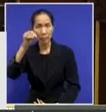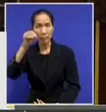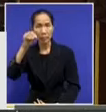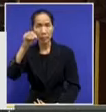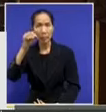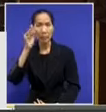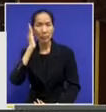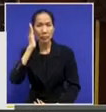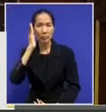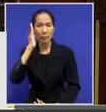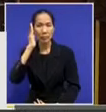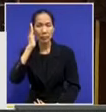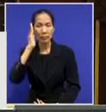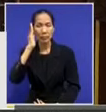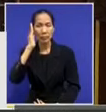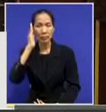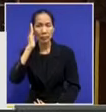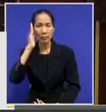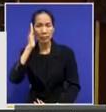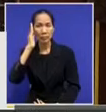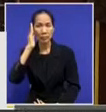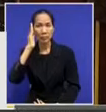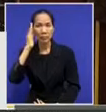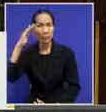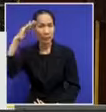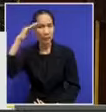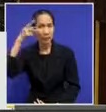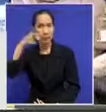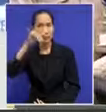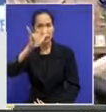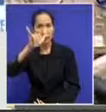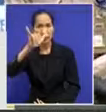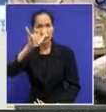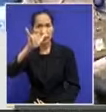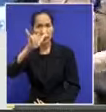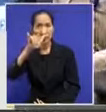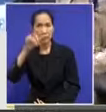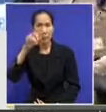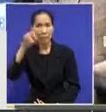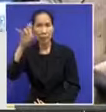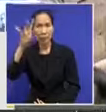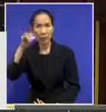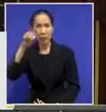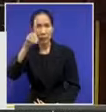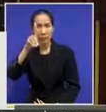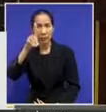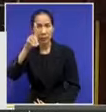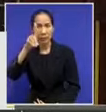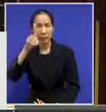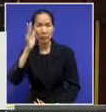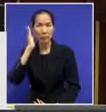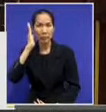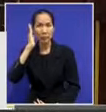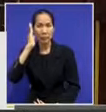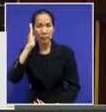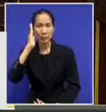ณัฐชนนท์ศรีก่อเกื้อ พลเอกประยุทธ์จันทร์โอชาครับ 171นายณัฐพ